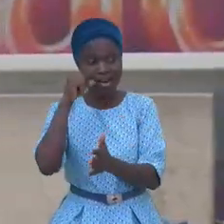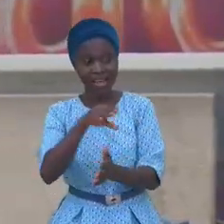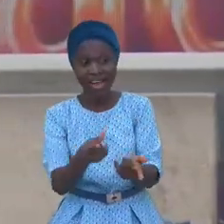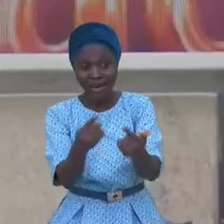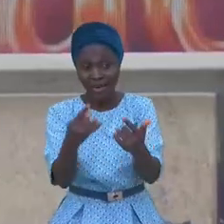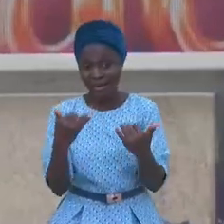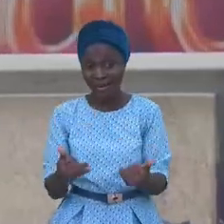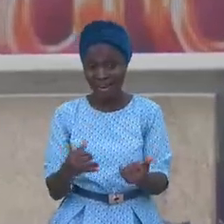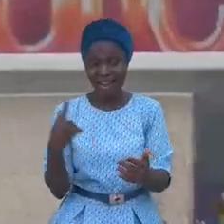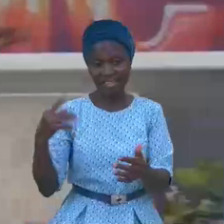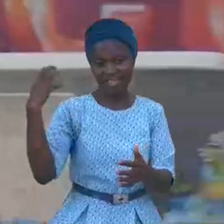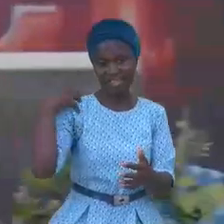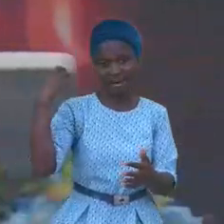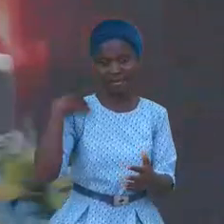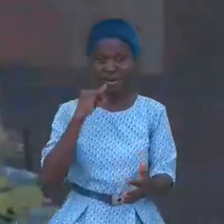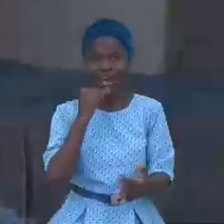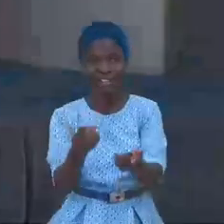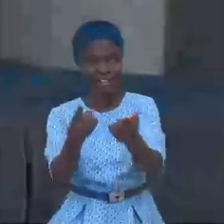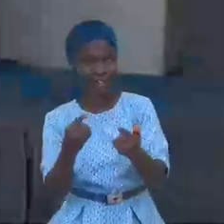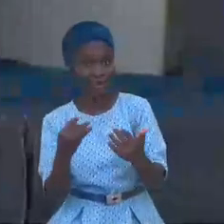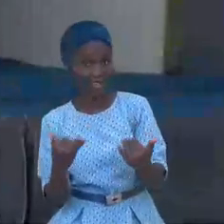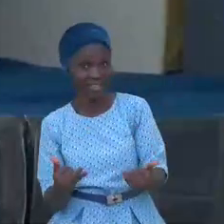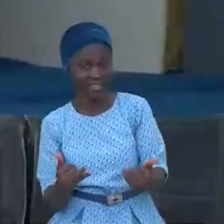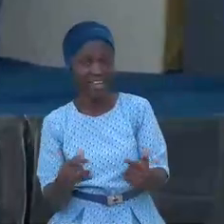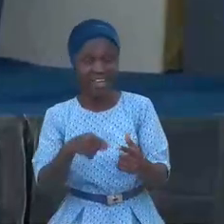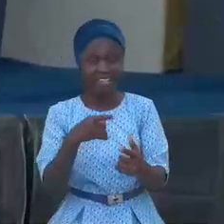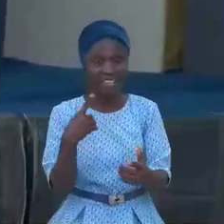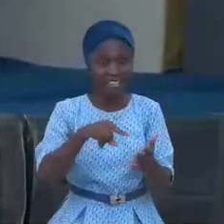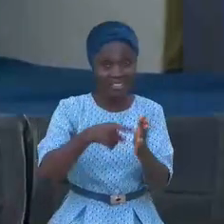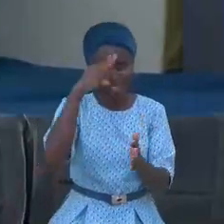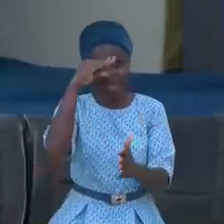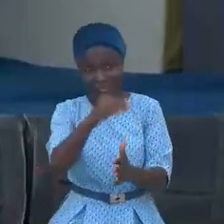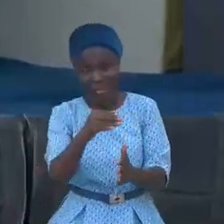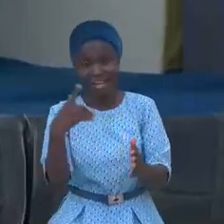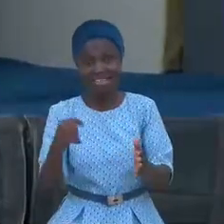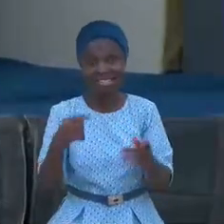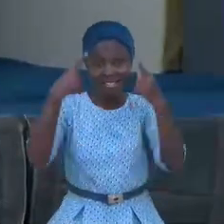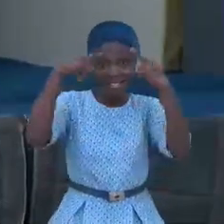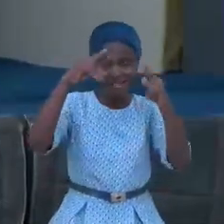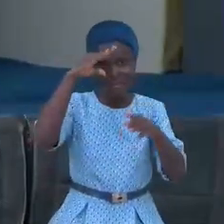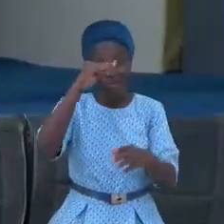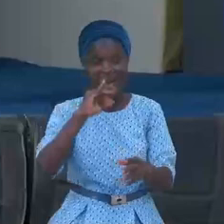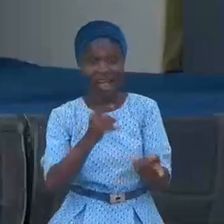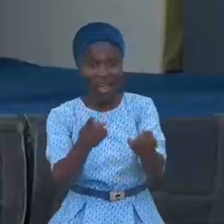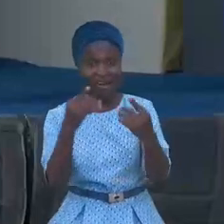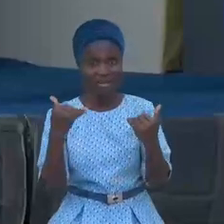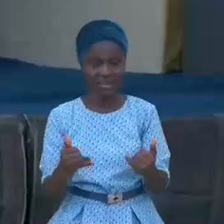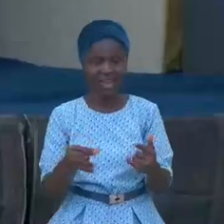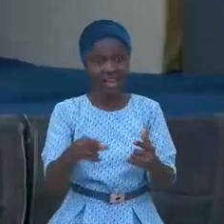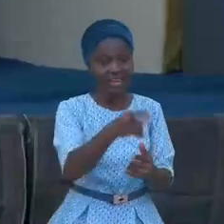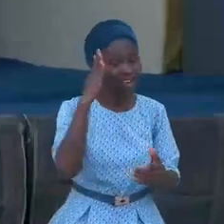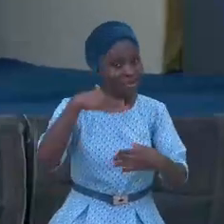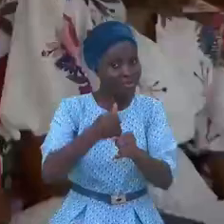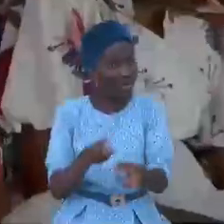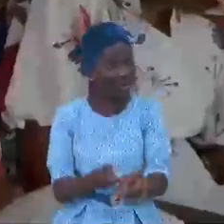coureur vient, il vient, le réalisateur vient. Ils vont te tracer le chemin au nom